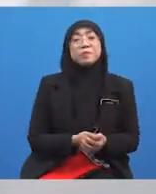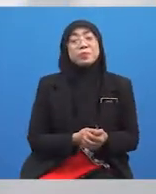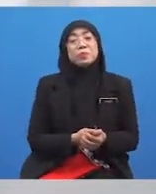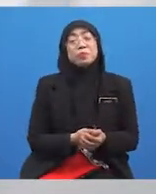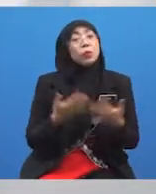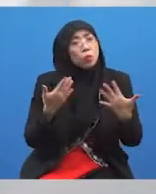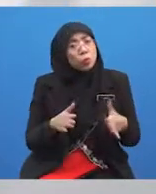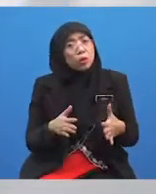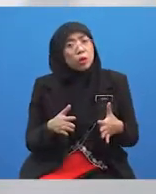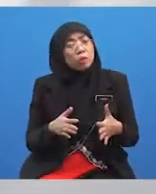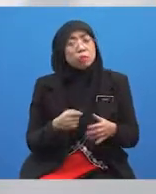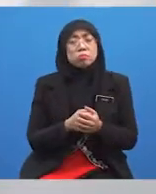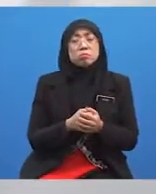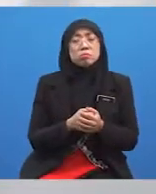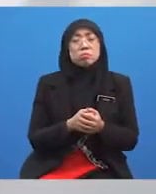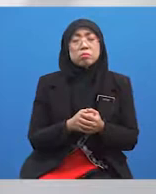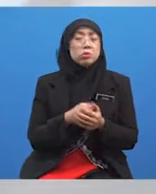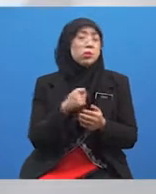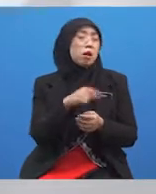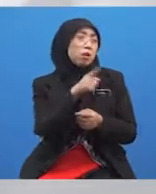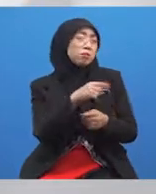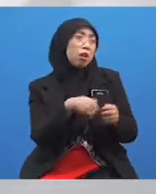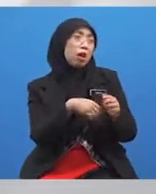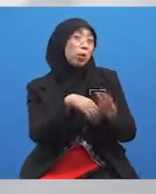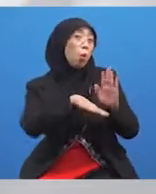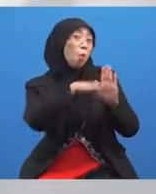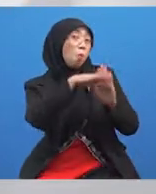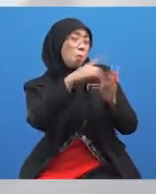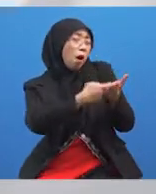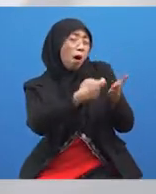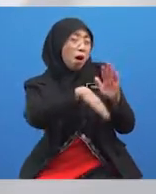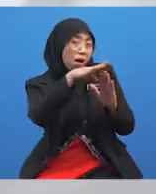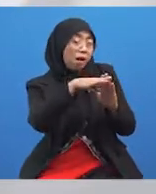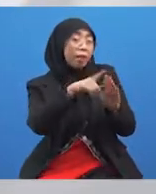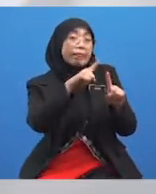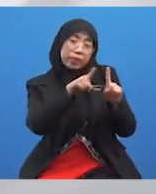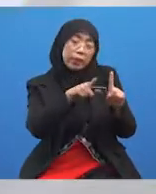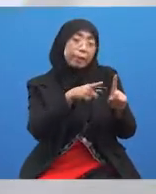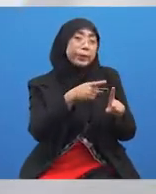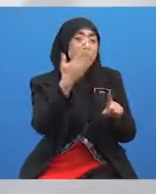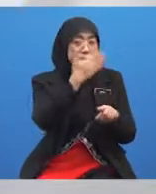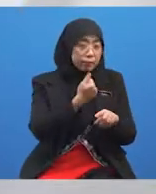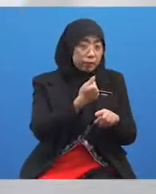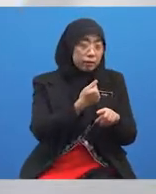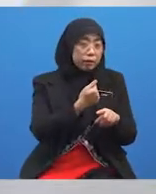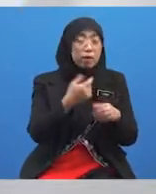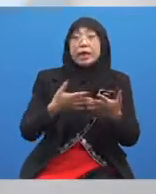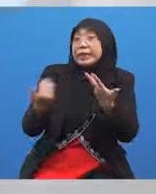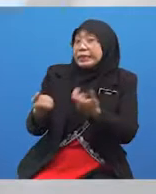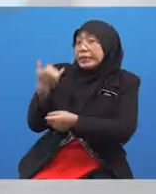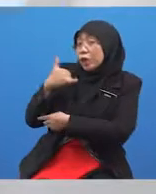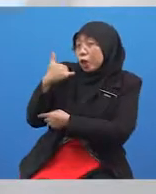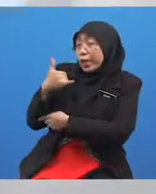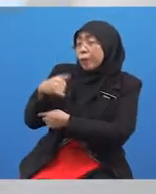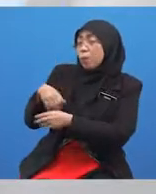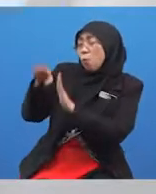Proses ketiga, menilai. Pengguna akan mendapatkan maklumat yang lengkap tentang produk dan membuat perbandingan untuk